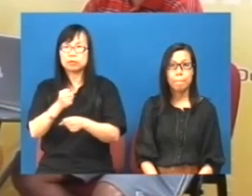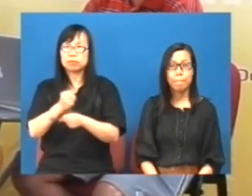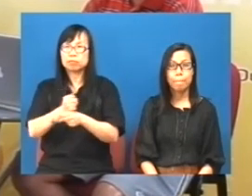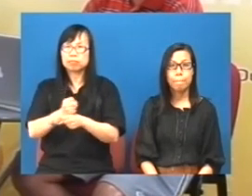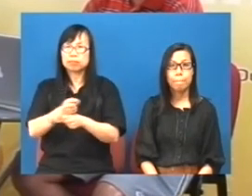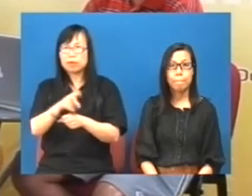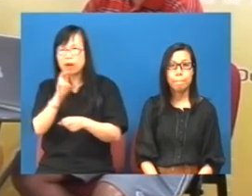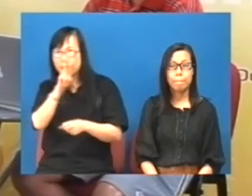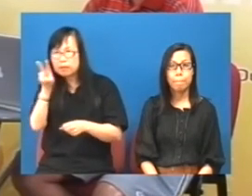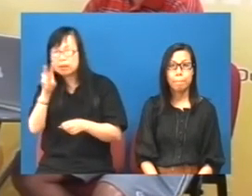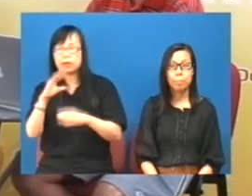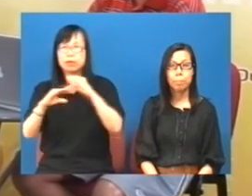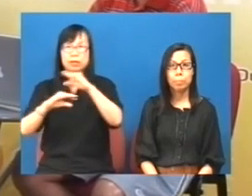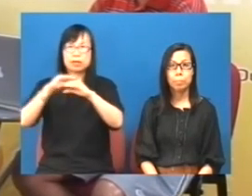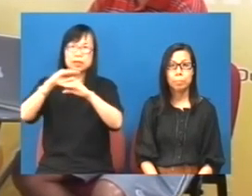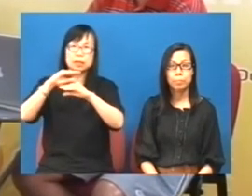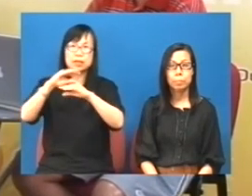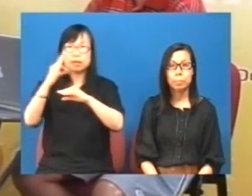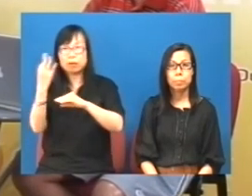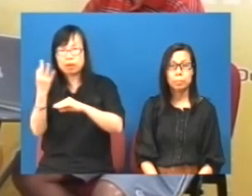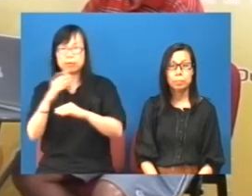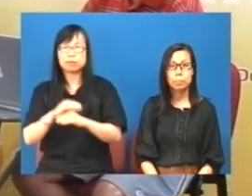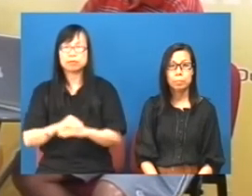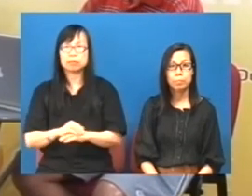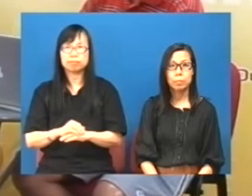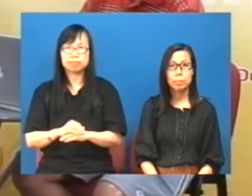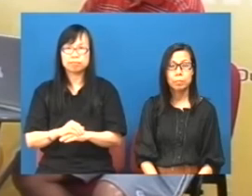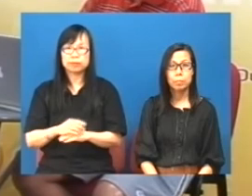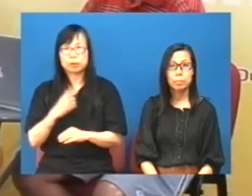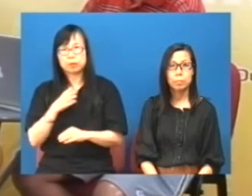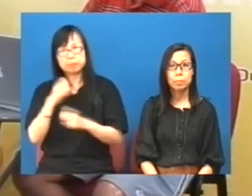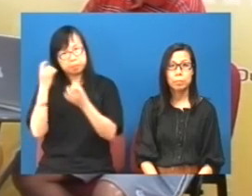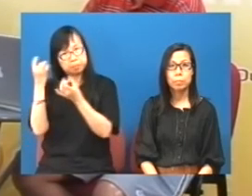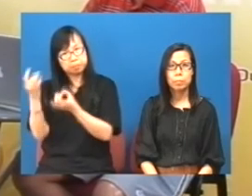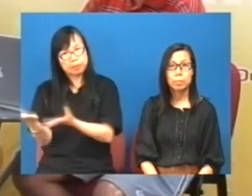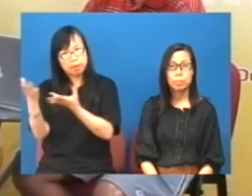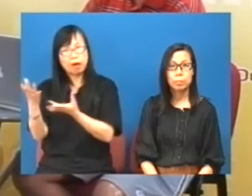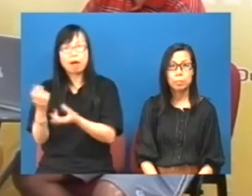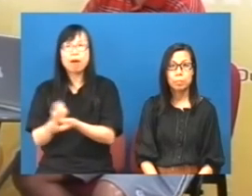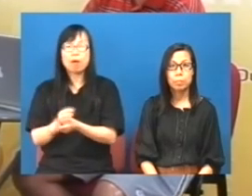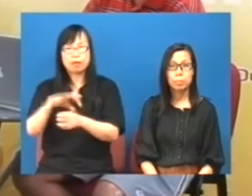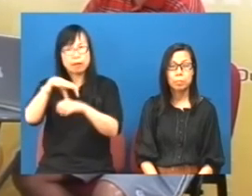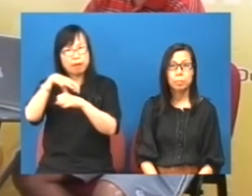我們看到三層也有所謂豪華的設備包廂